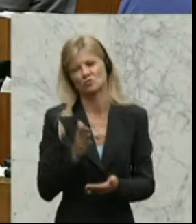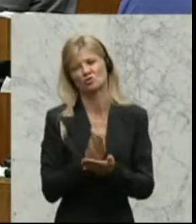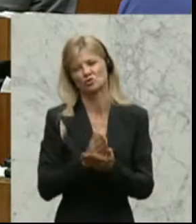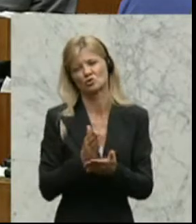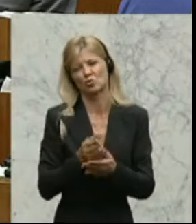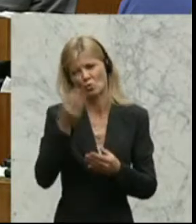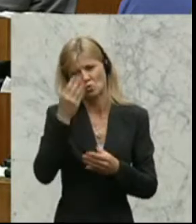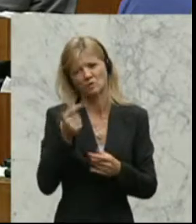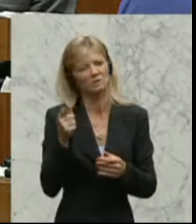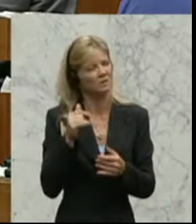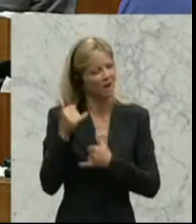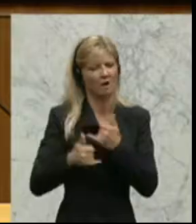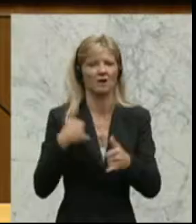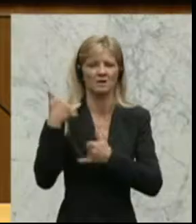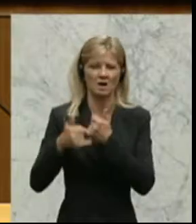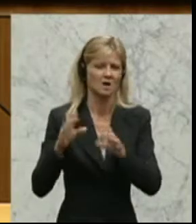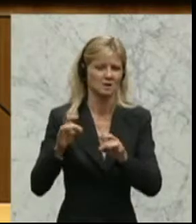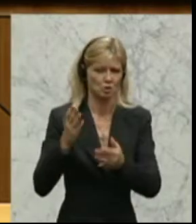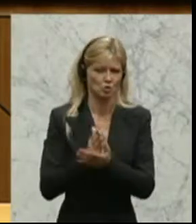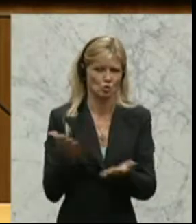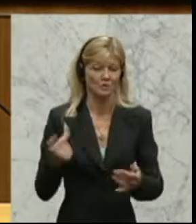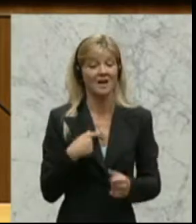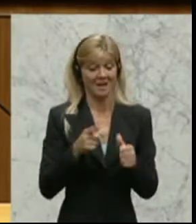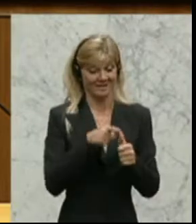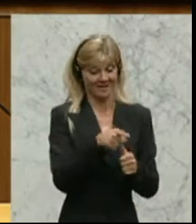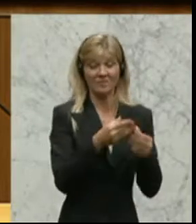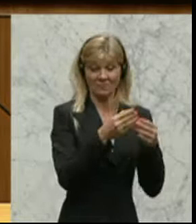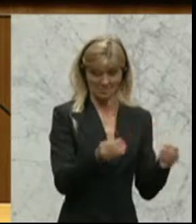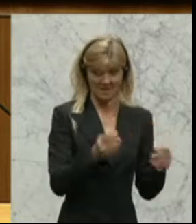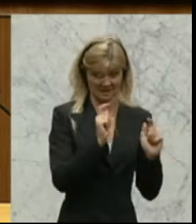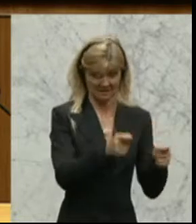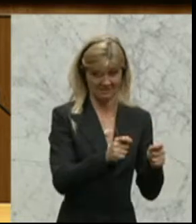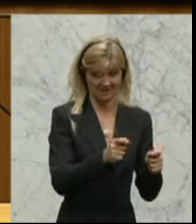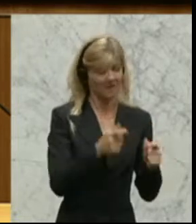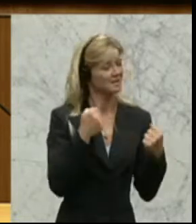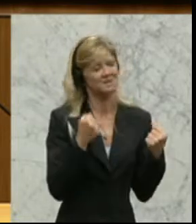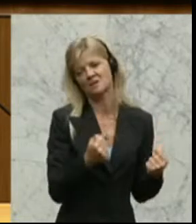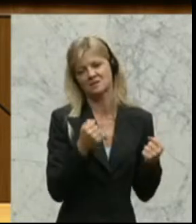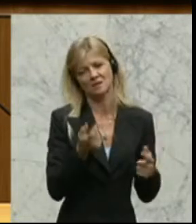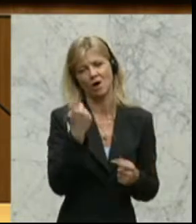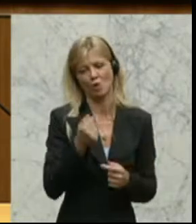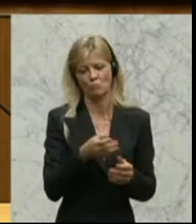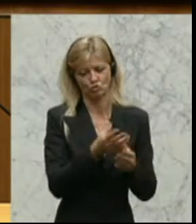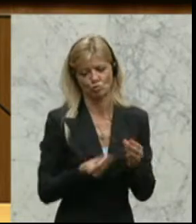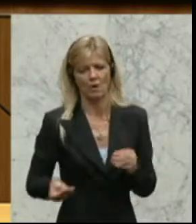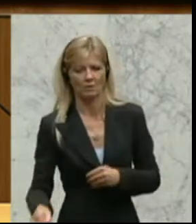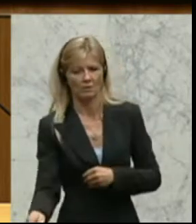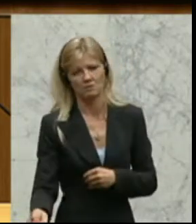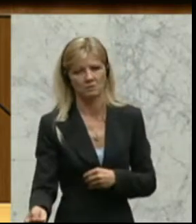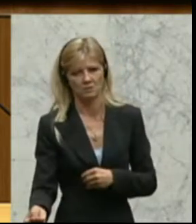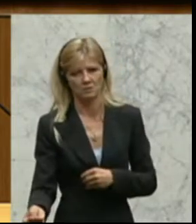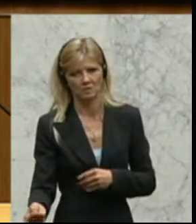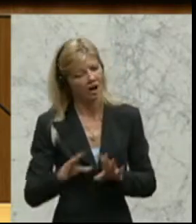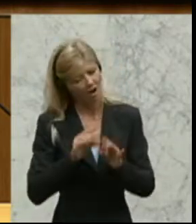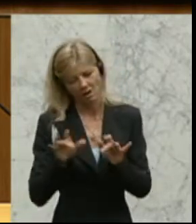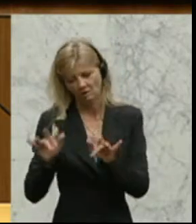Vermisstenanzeige dazu sagen, wo Sie sie finden werden. Sie werden sie in Schubladen finden. In Schubladen sind sie all diese Strukturreformen und